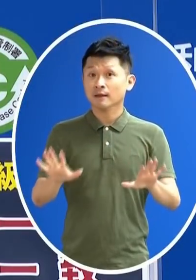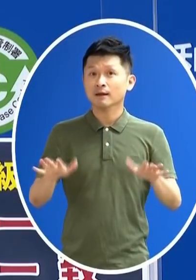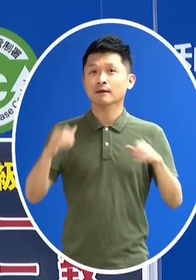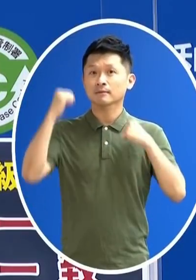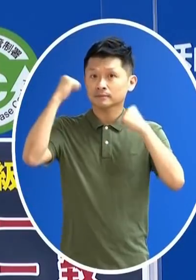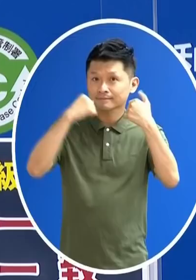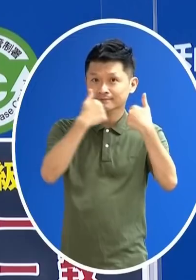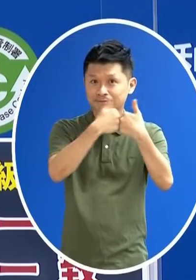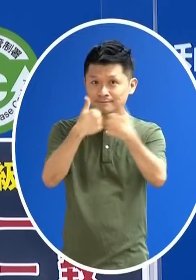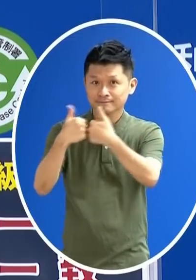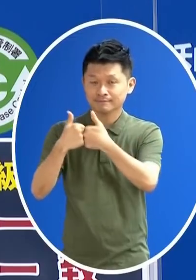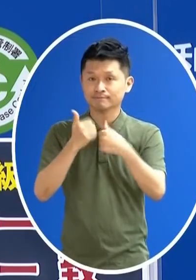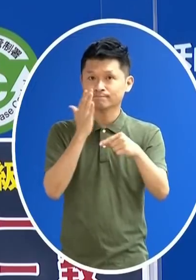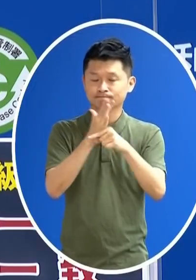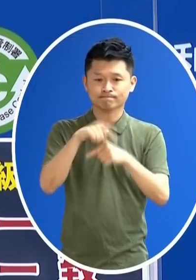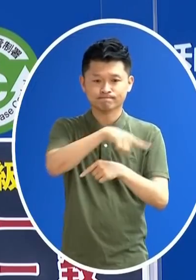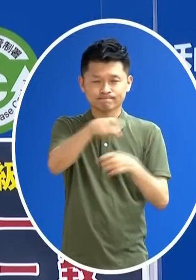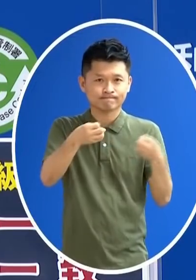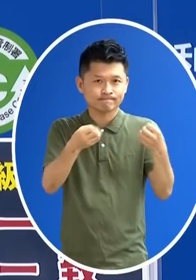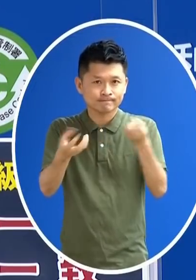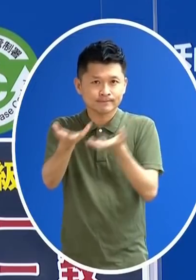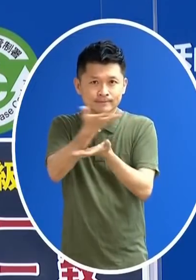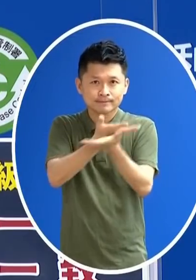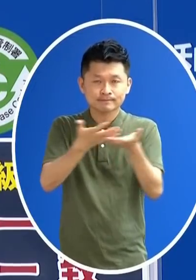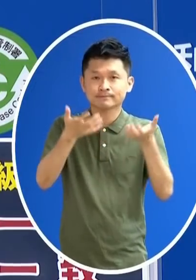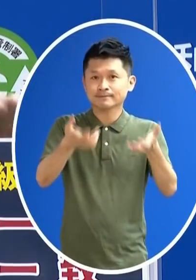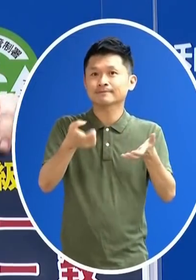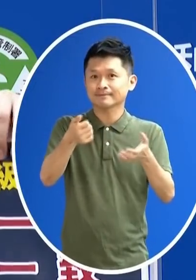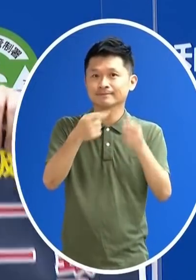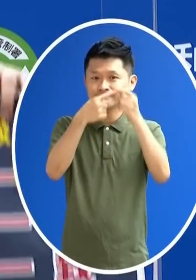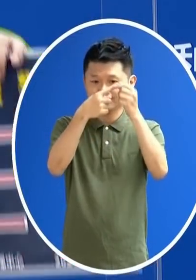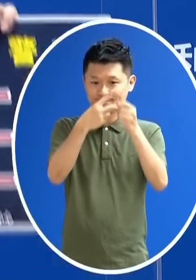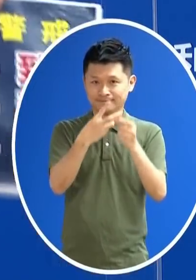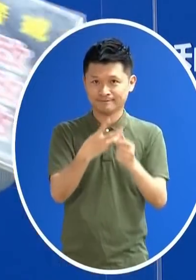议中大家讨论的一些重点。